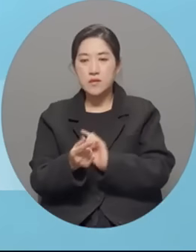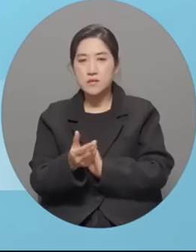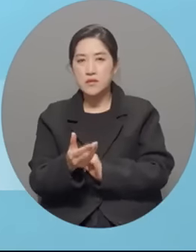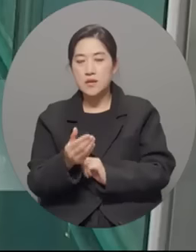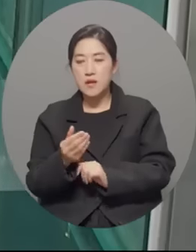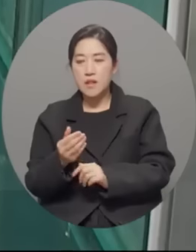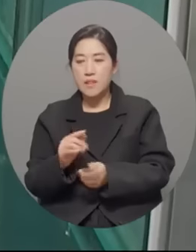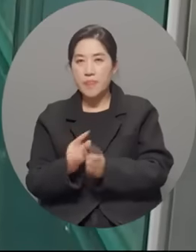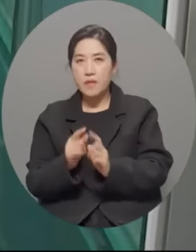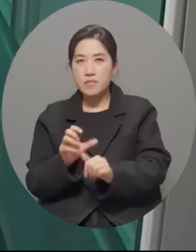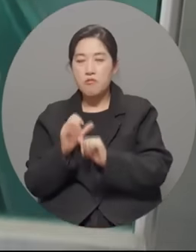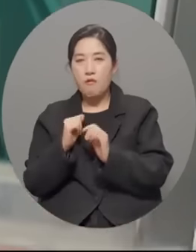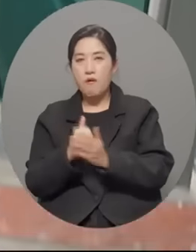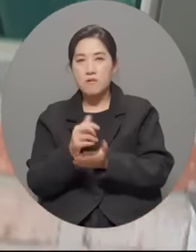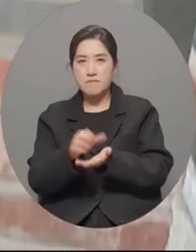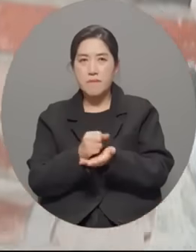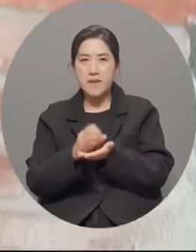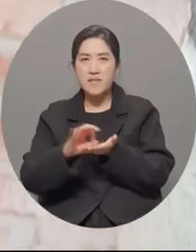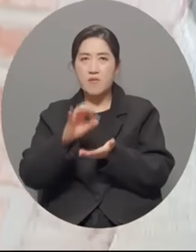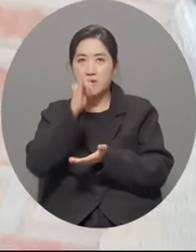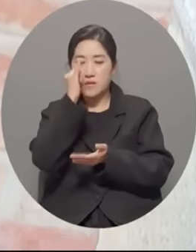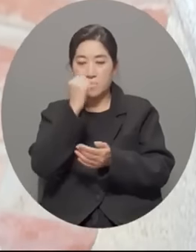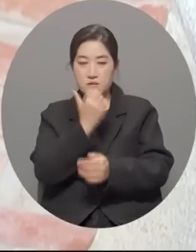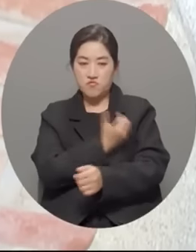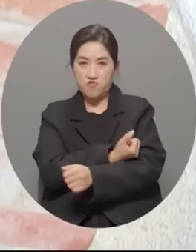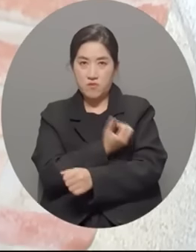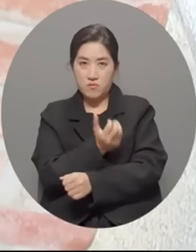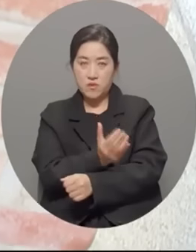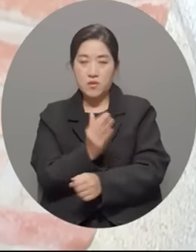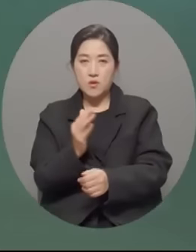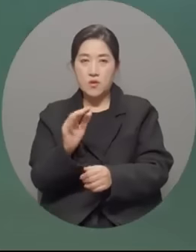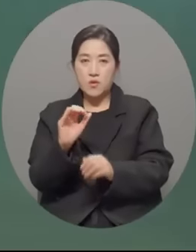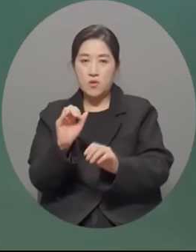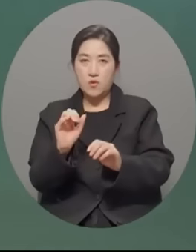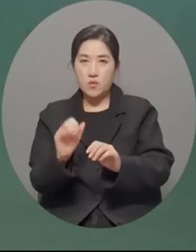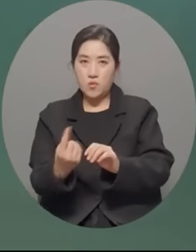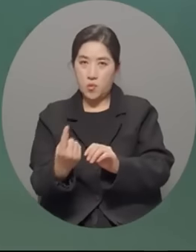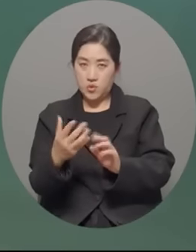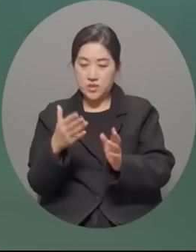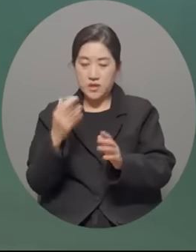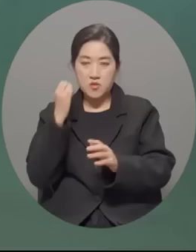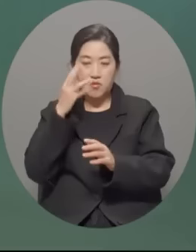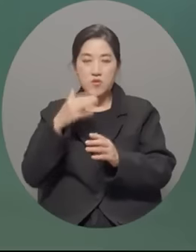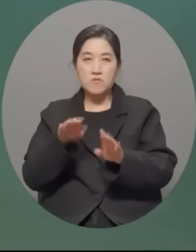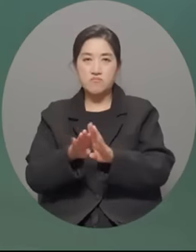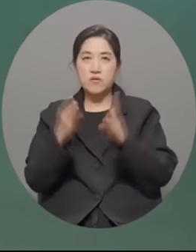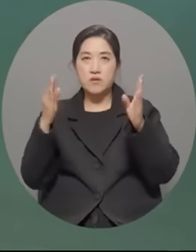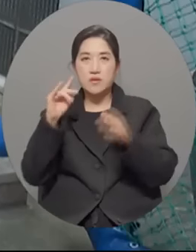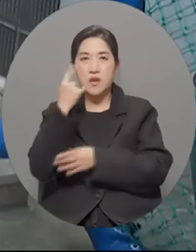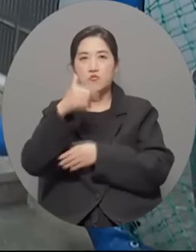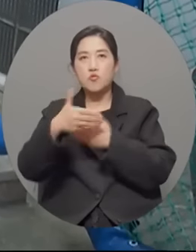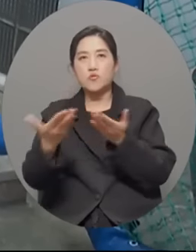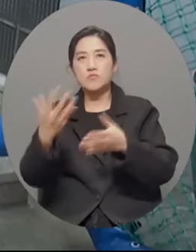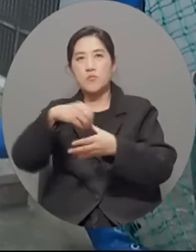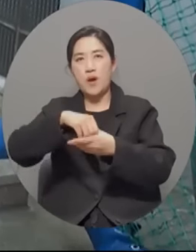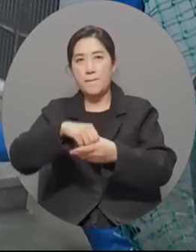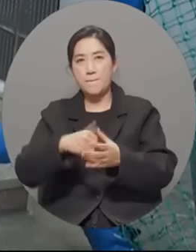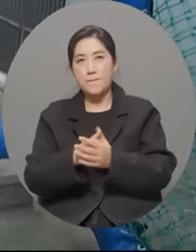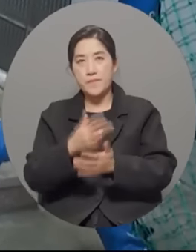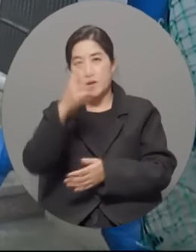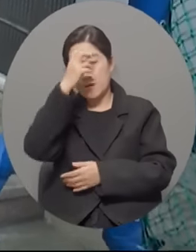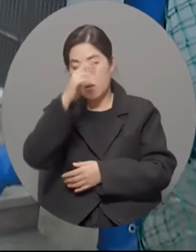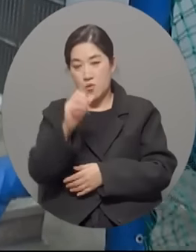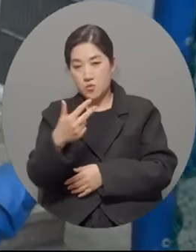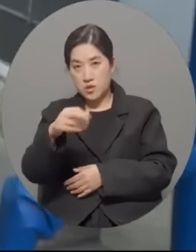받고 있습니다 투약 장소에는 오씨가 넉달전 문을연 야구 교실도 포함된 것으로 알려졌습니다 경찰은